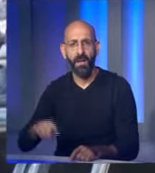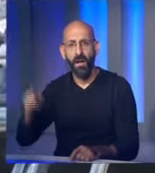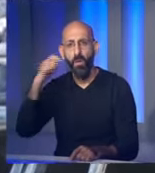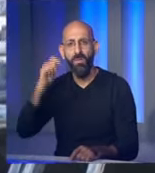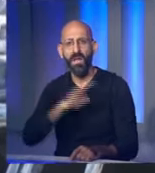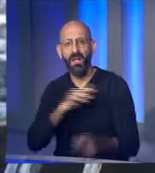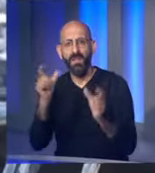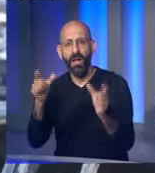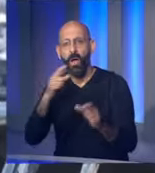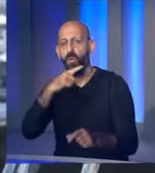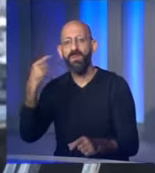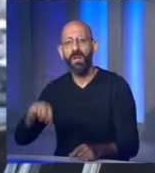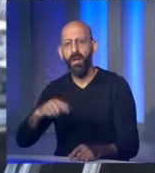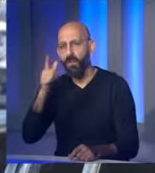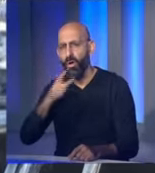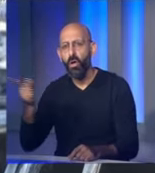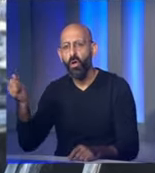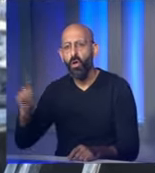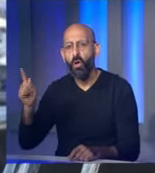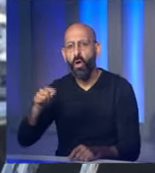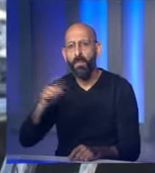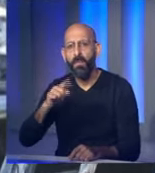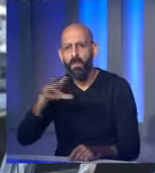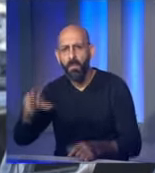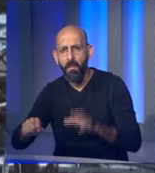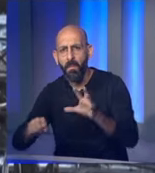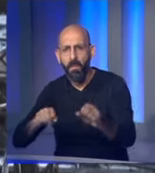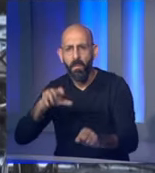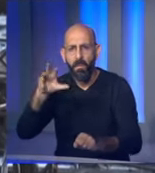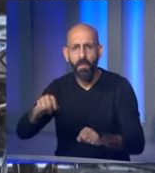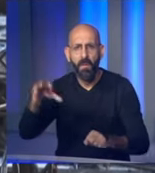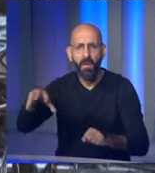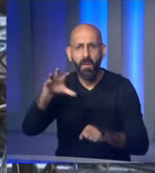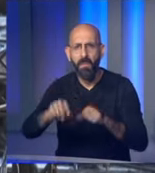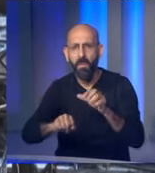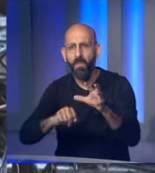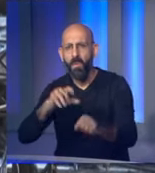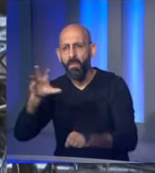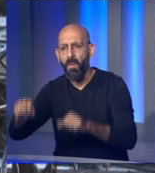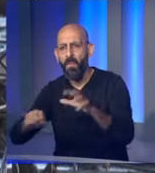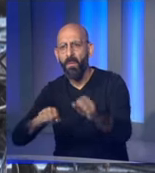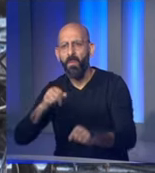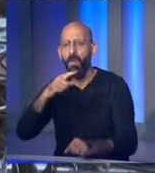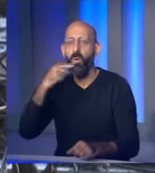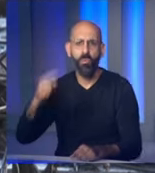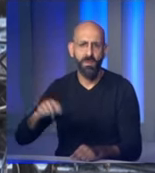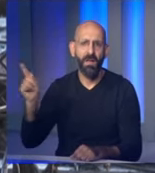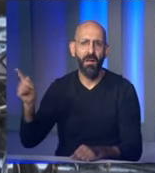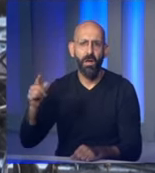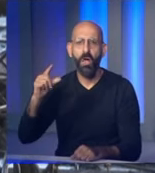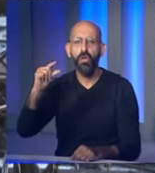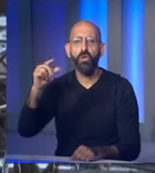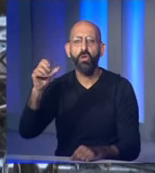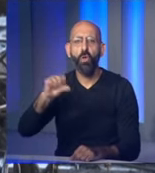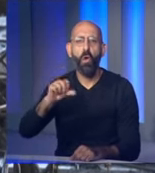الشرقي ايضا وتعلن وزاره الدفاع الروسيه كل يوم تقريبا عن سيطرتها على بلده او قريه جديده خصوصا في